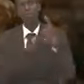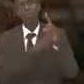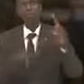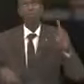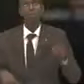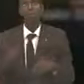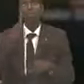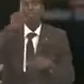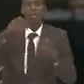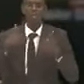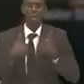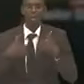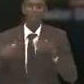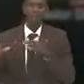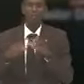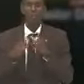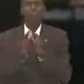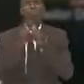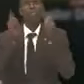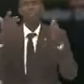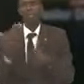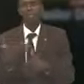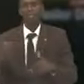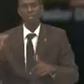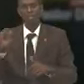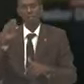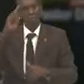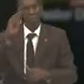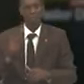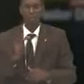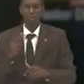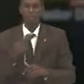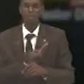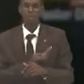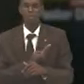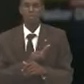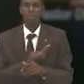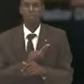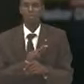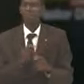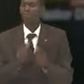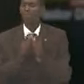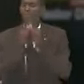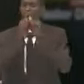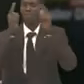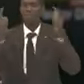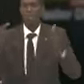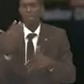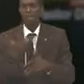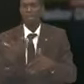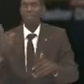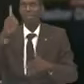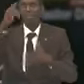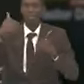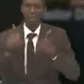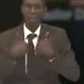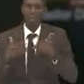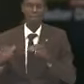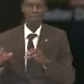et la fin de grand show pour nous les choses merveilleuses